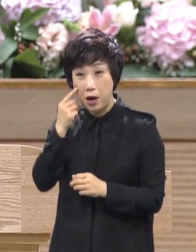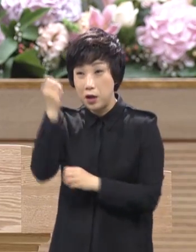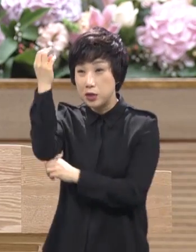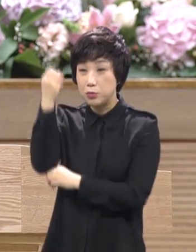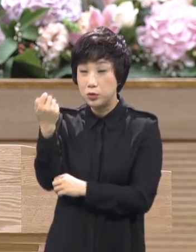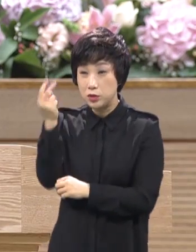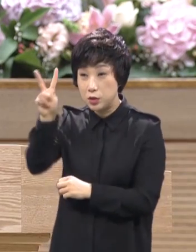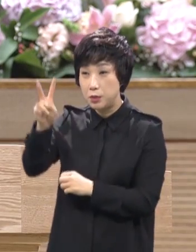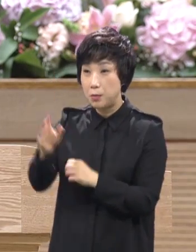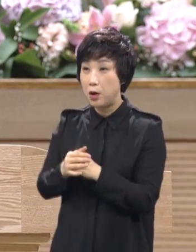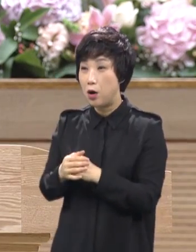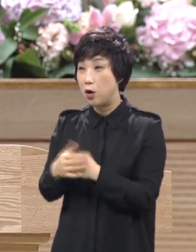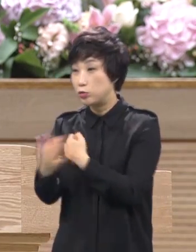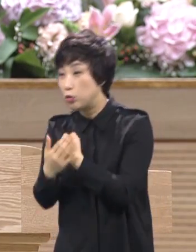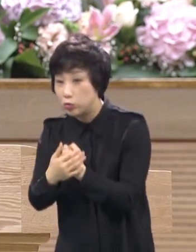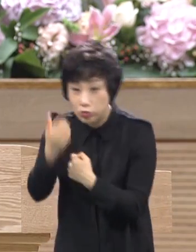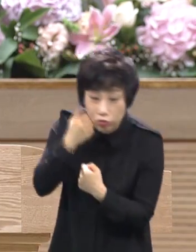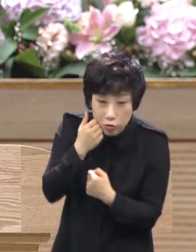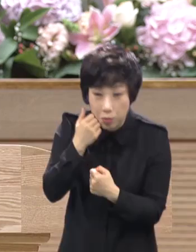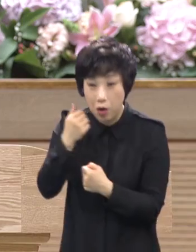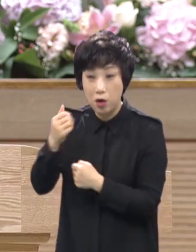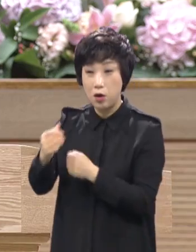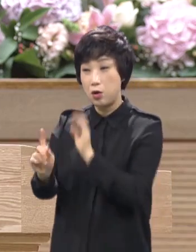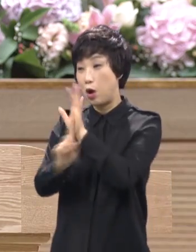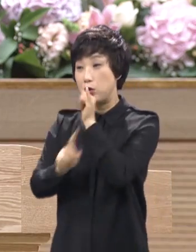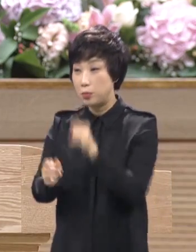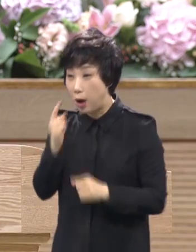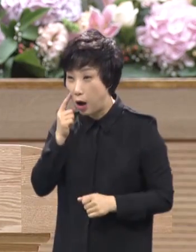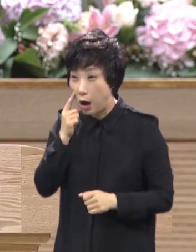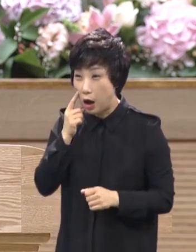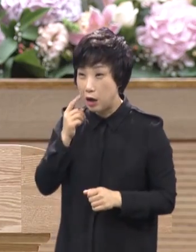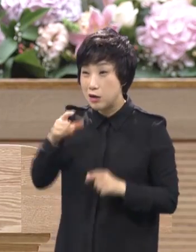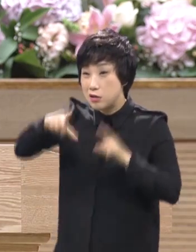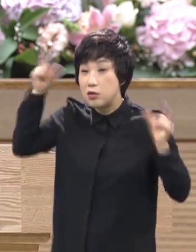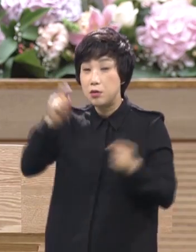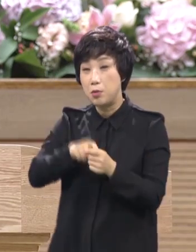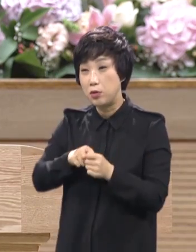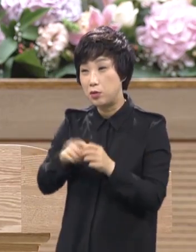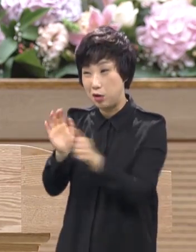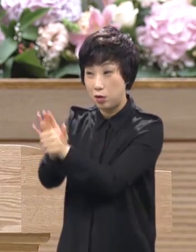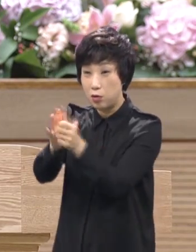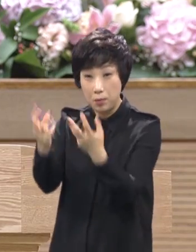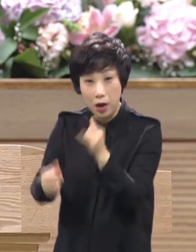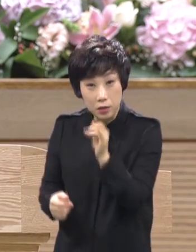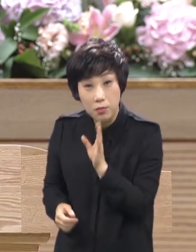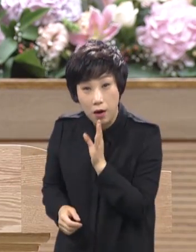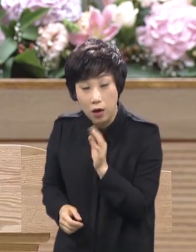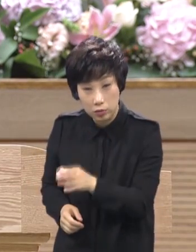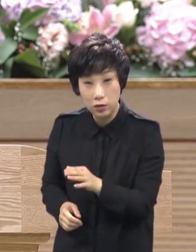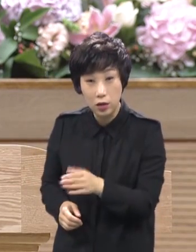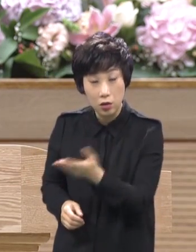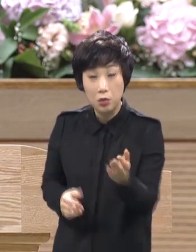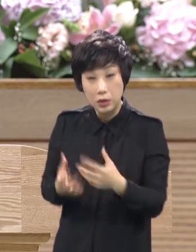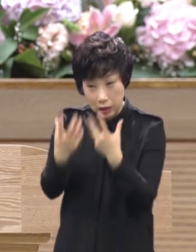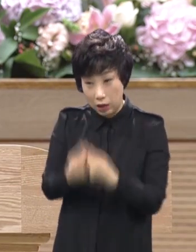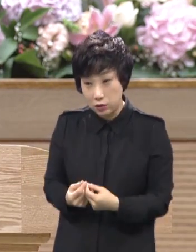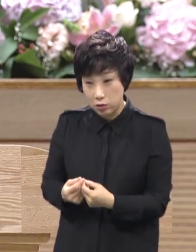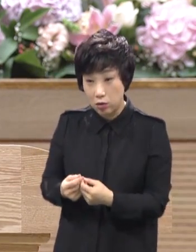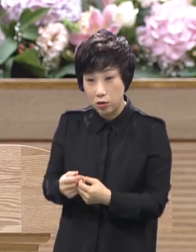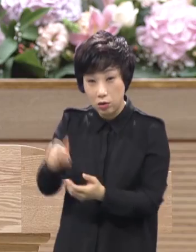방송에 도울 사람 없으니까 뭐 생생 날라고 사람들이 다 돕는데 진짜 그 사람의 길바닥에 쓰셨다고